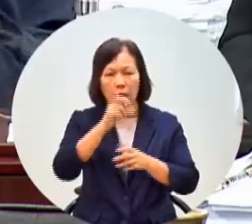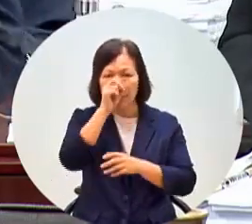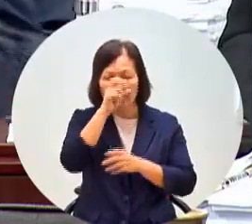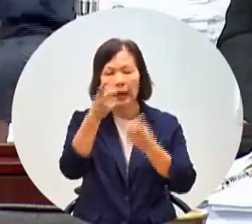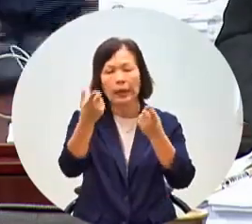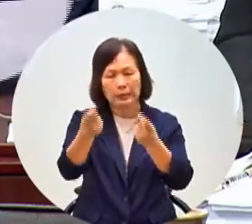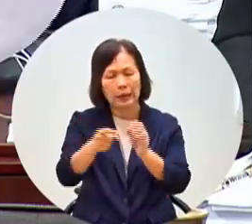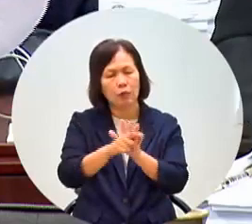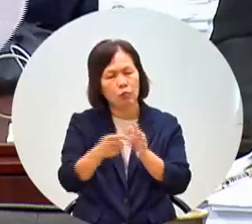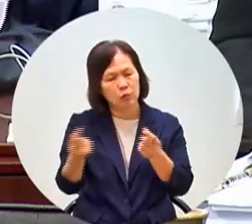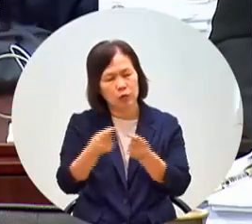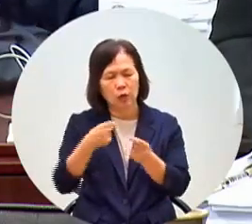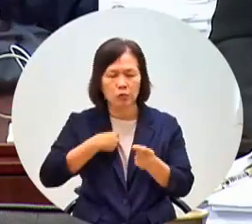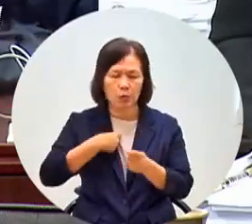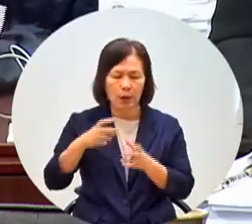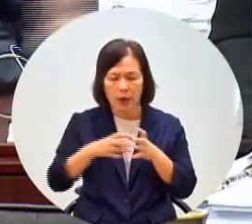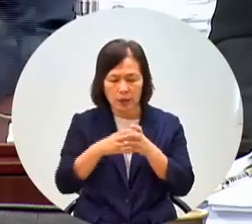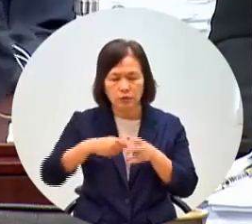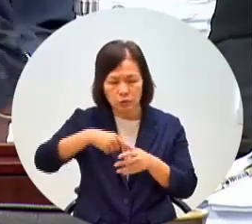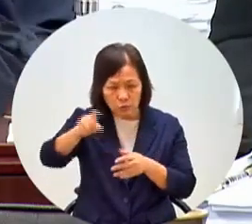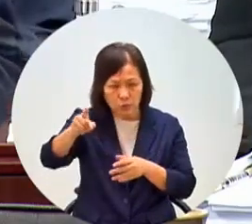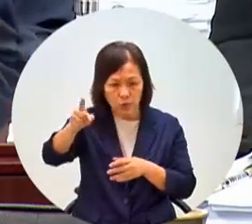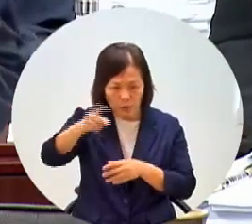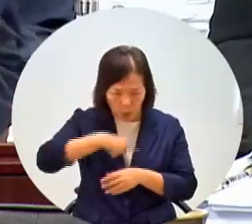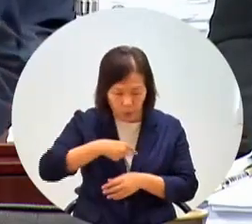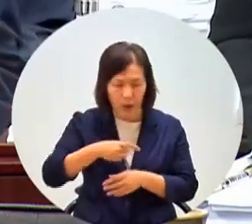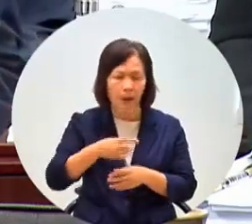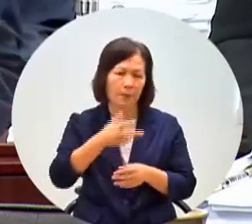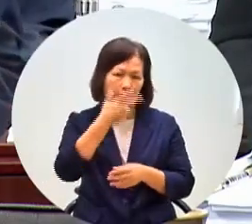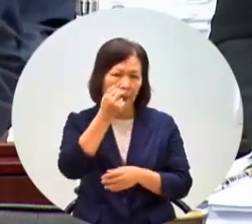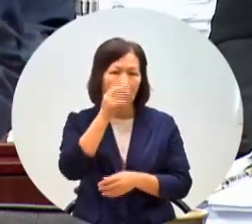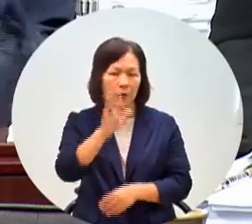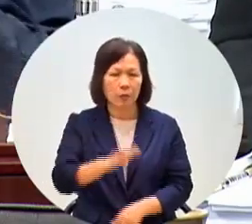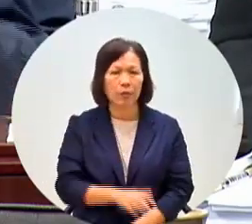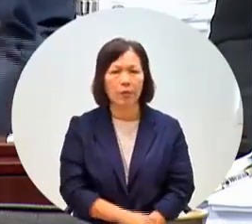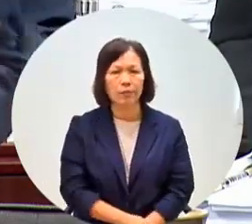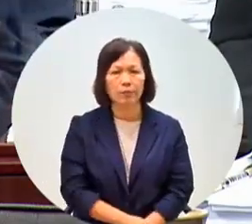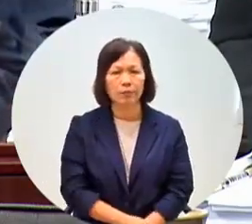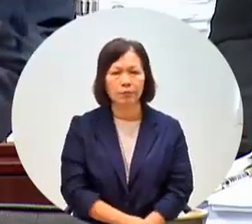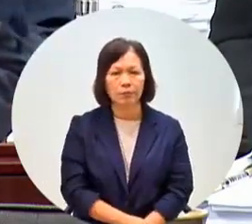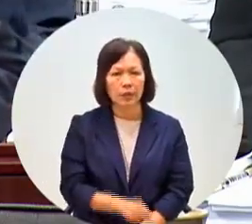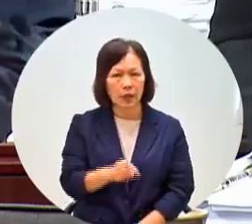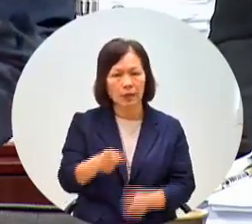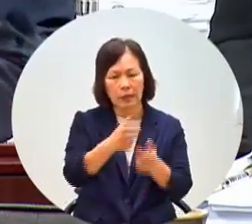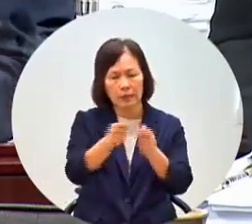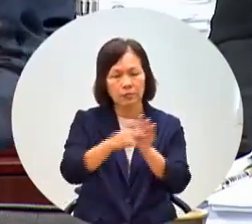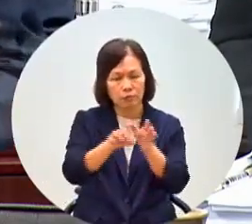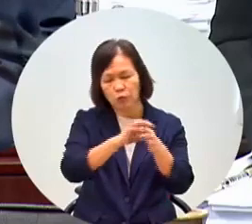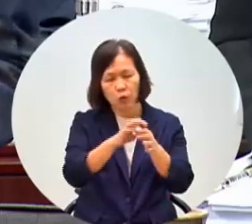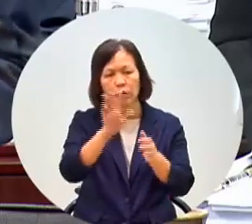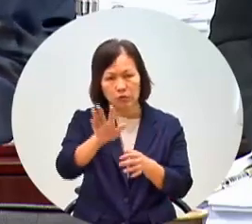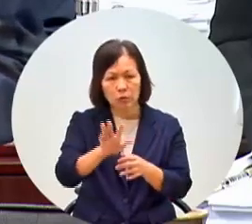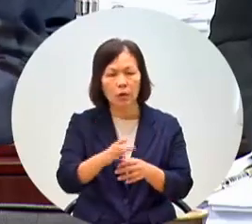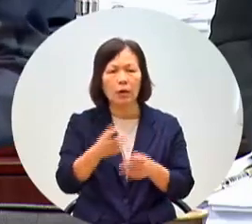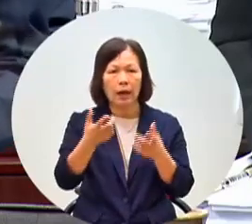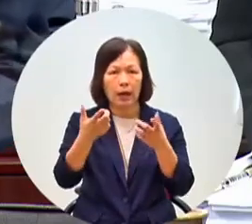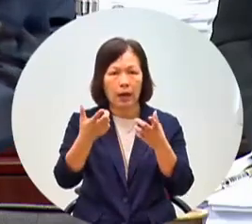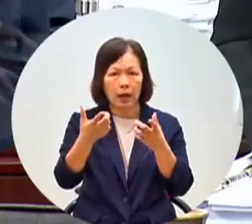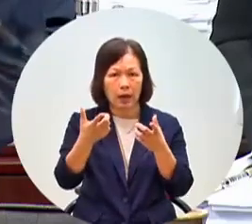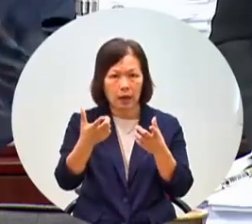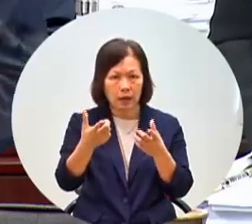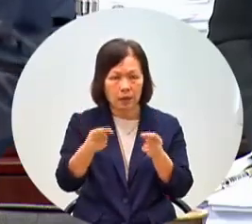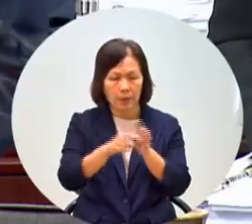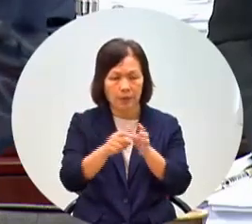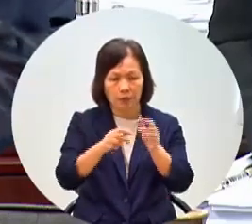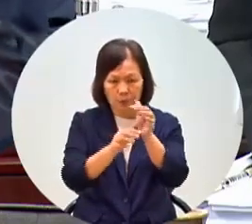是感觉讲，哎，安尼团进团出游览车去，搁回来安尼较方便。所以这个部分也谢谢李议员的关心，我们会把这个标